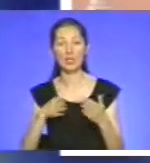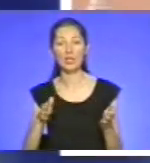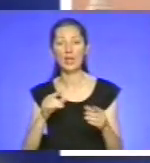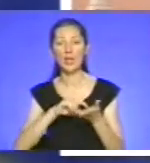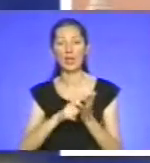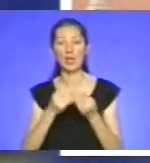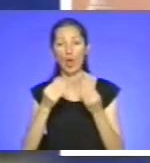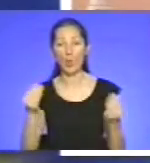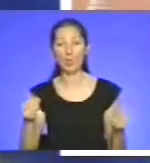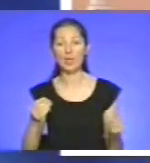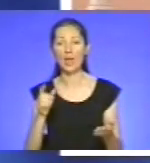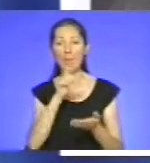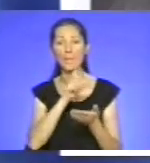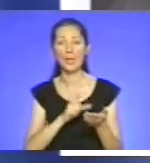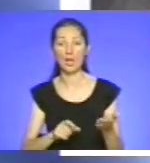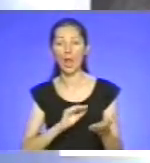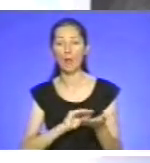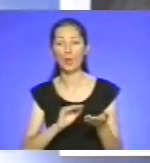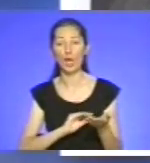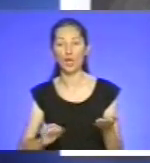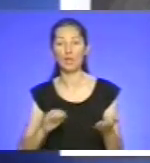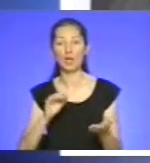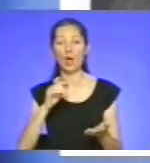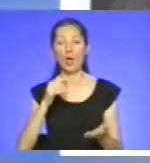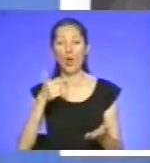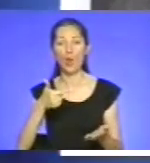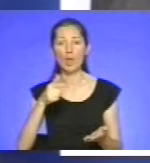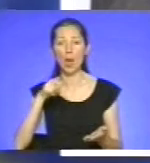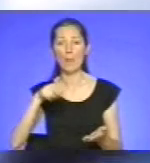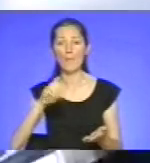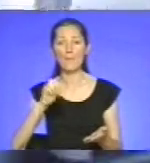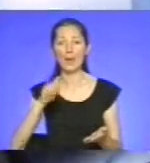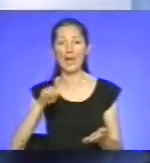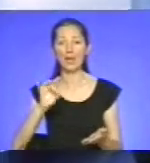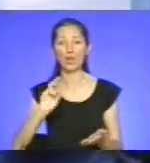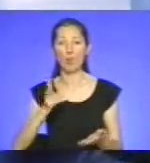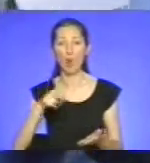публіциста, громадсько-політичного діяча Георгія Петрука Попика.